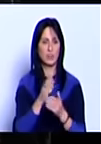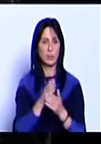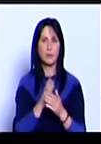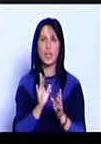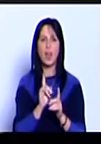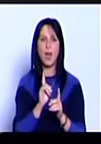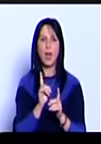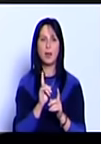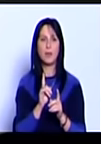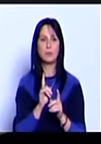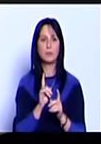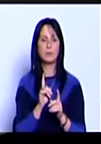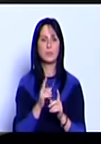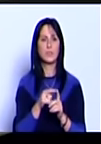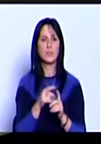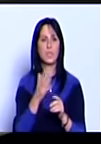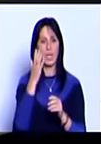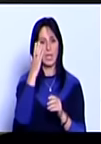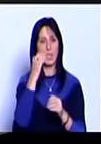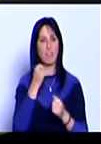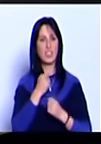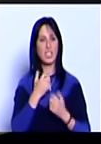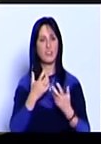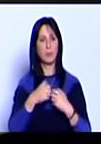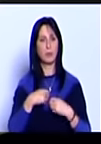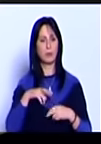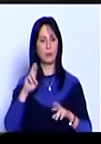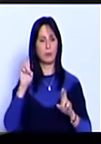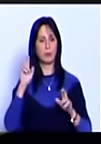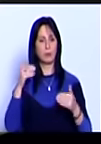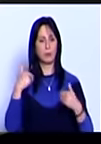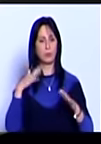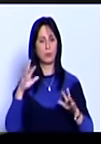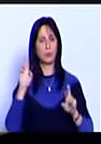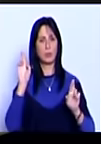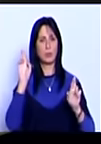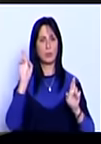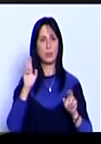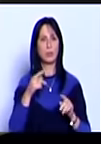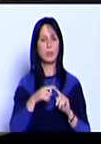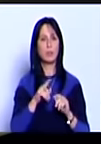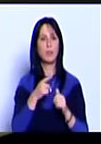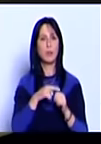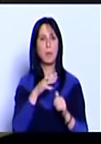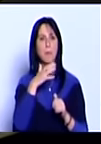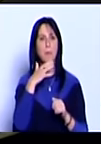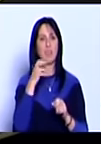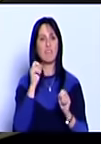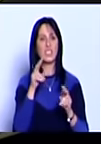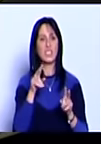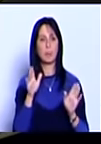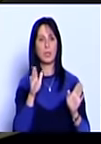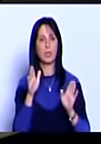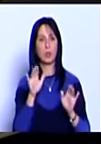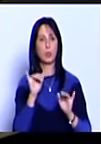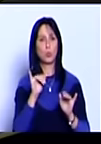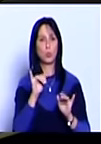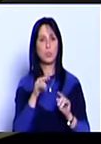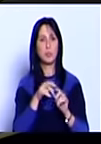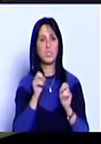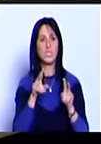ეს სხვათა შორის თავდაცვის მექანიზმია ხალხისა და ერისათვის, რომელიც ბევრ საფრთხეს აწყდება და